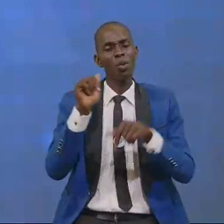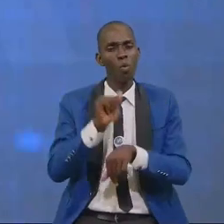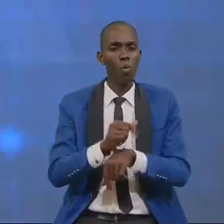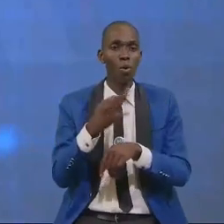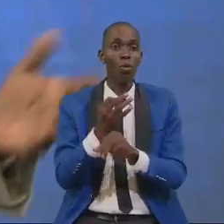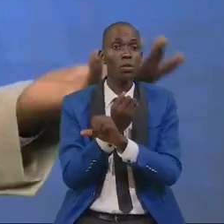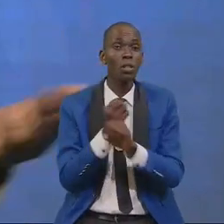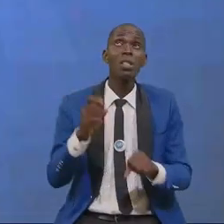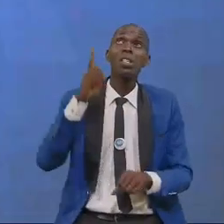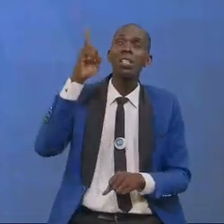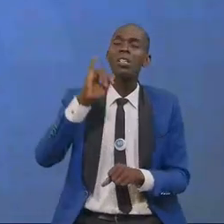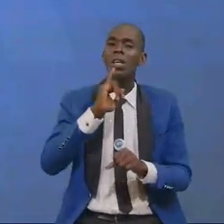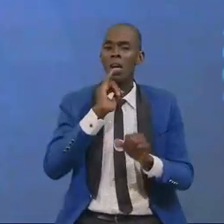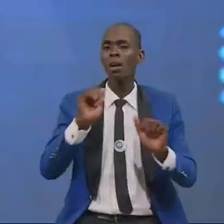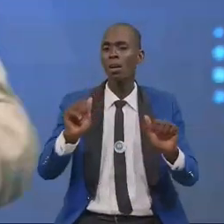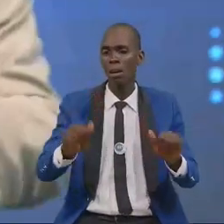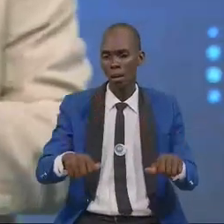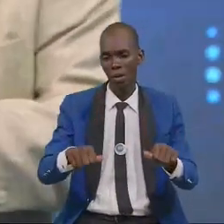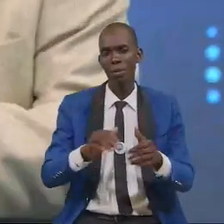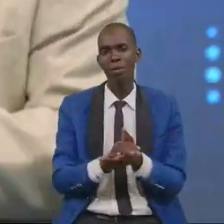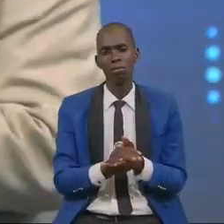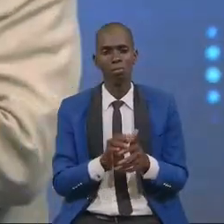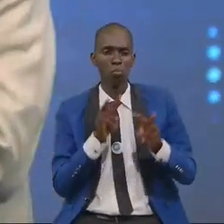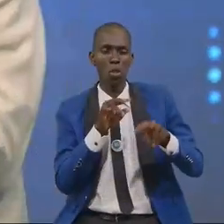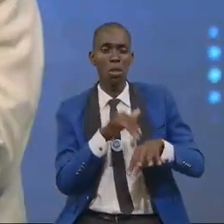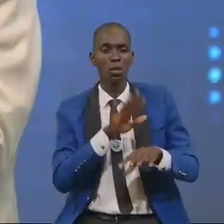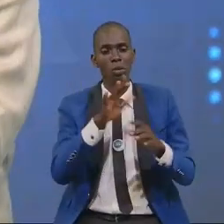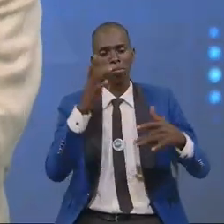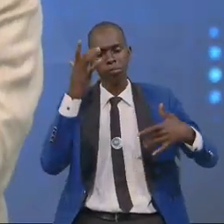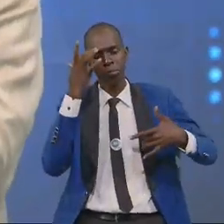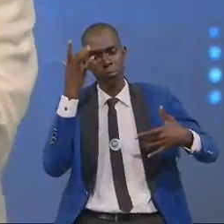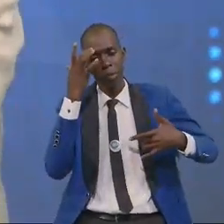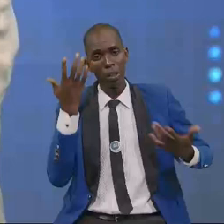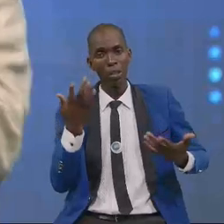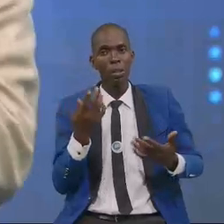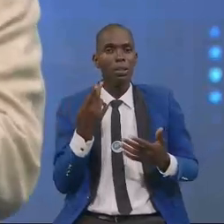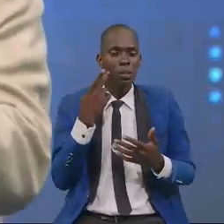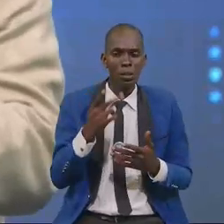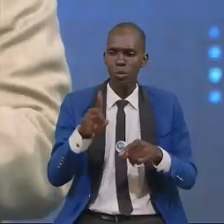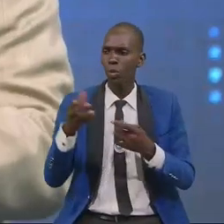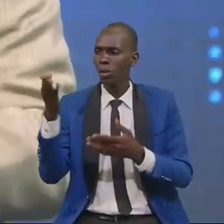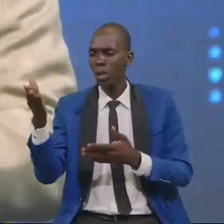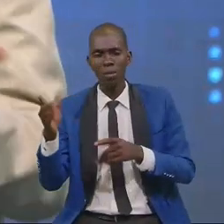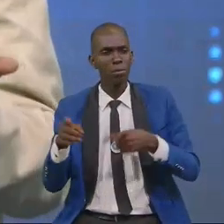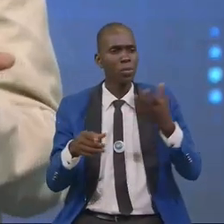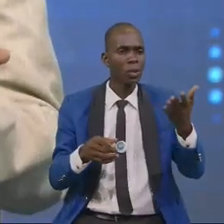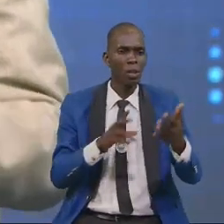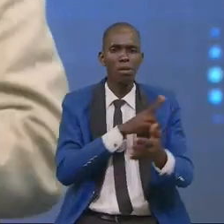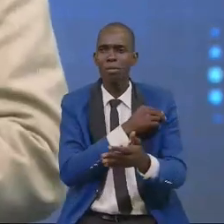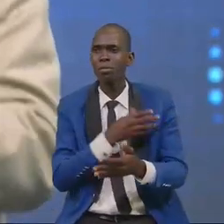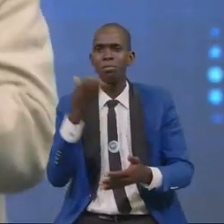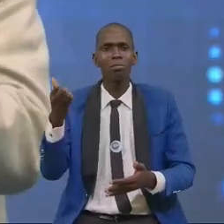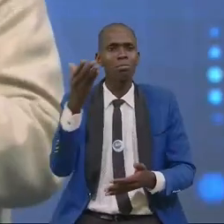vie il peut regarde ta maladie regarde tu as été par-ci par là tu as été partout